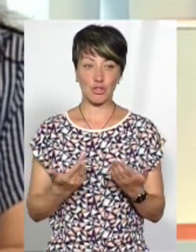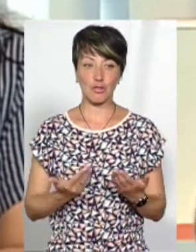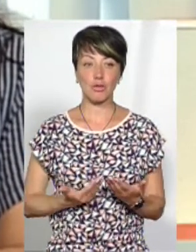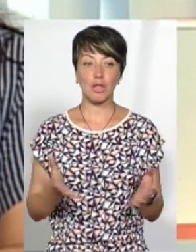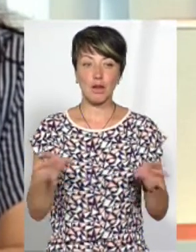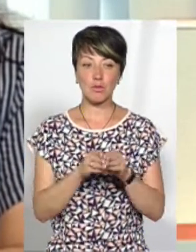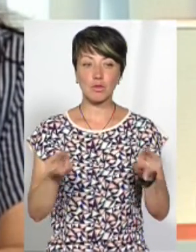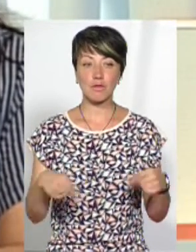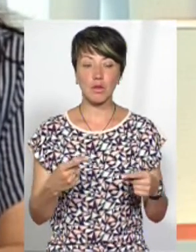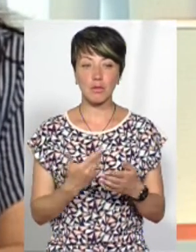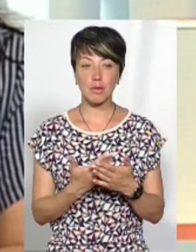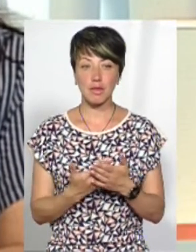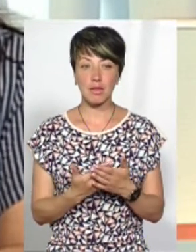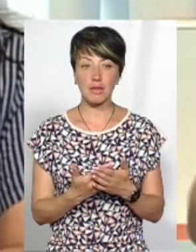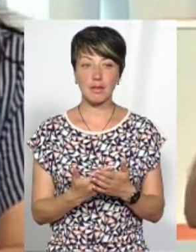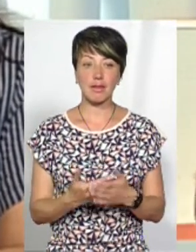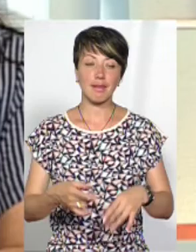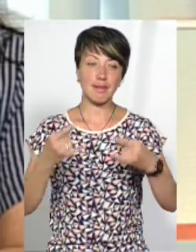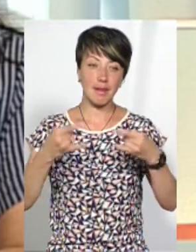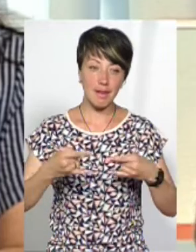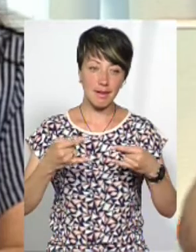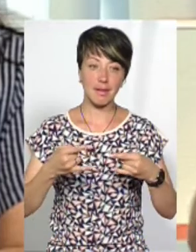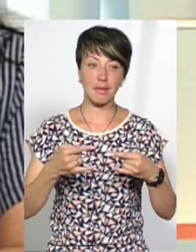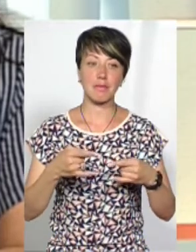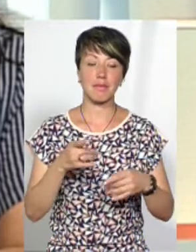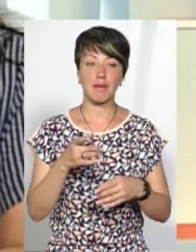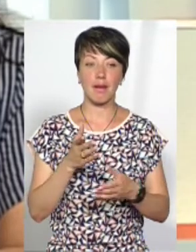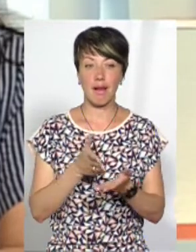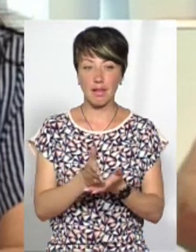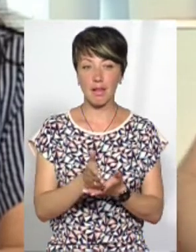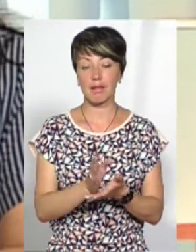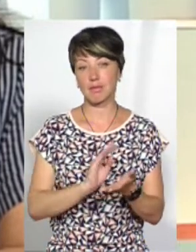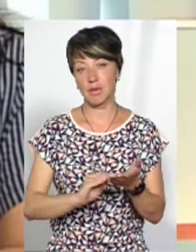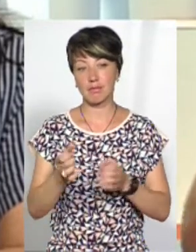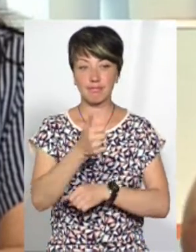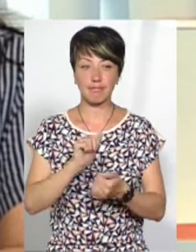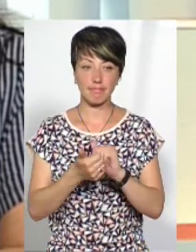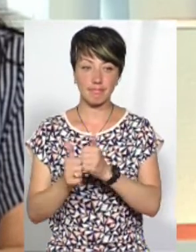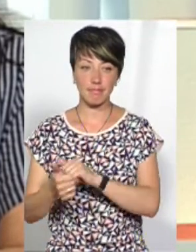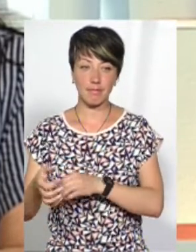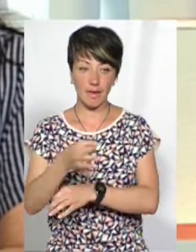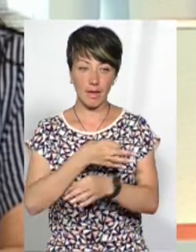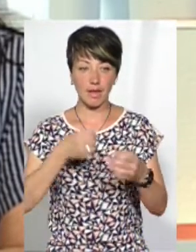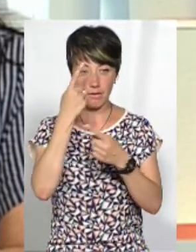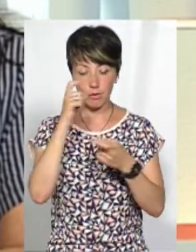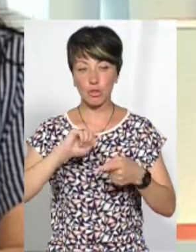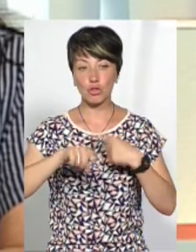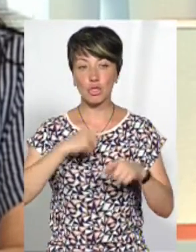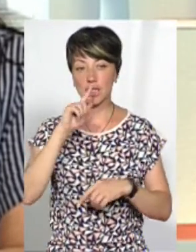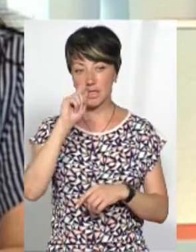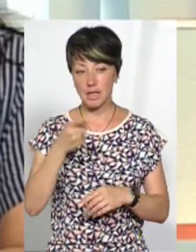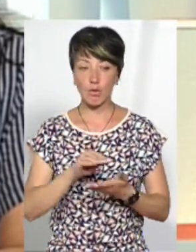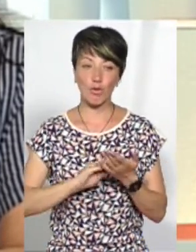там ми разом створили там спільний телеграм-канал, будемо разом потім переписуватися, обмінюватися інформацією. І я надіюсь, вже через рік